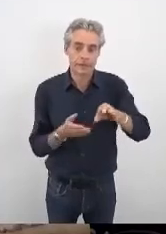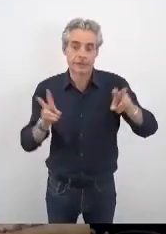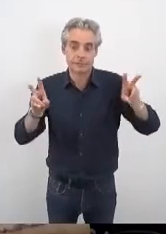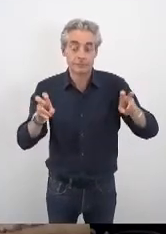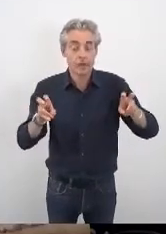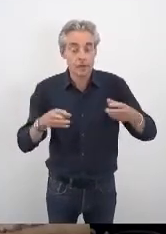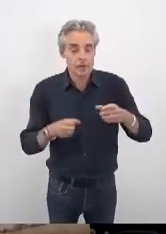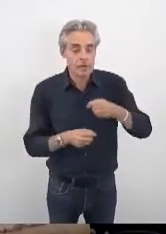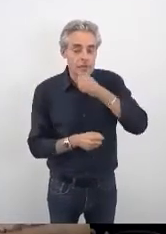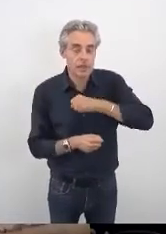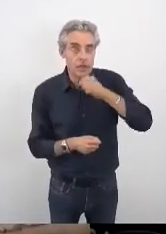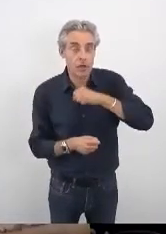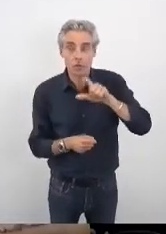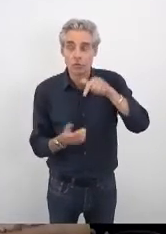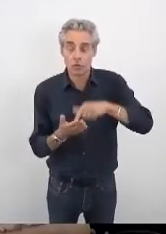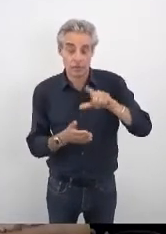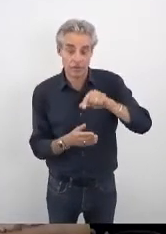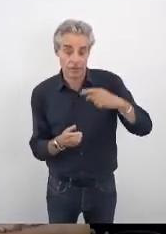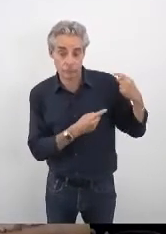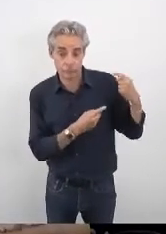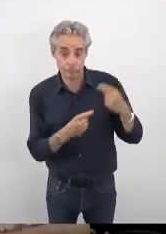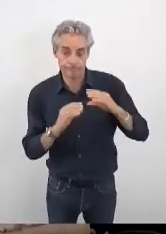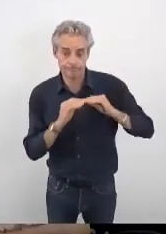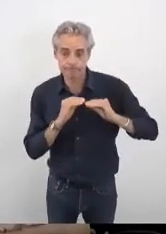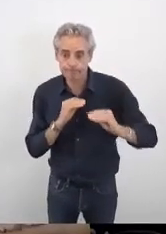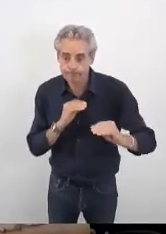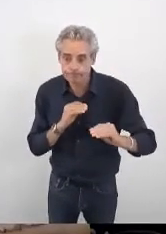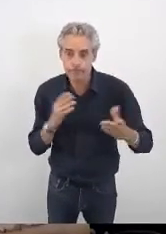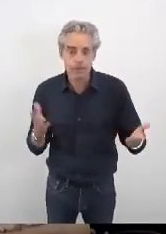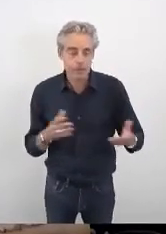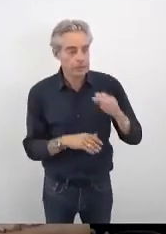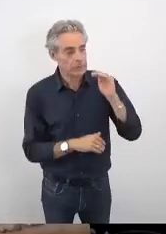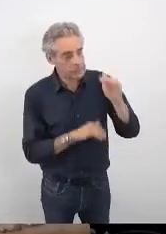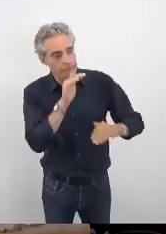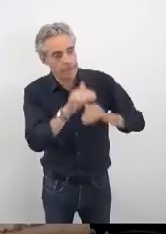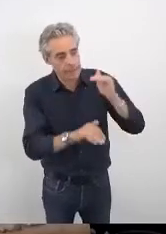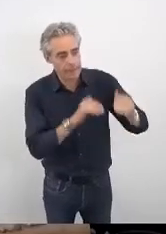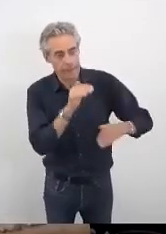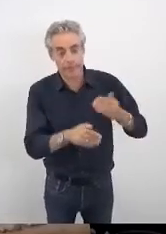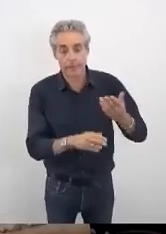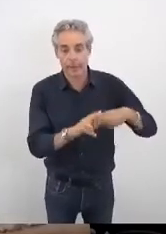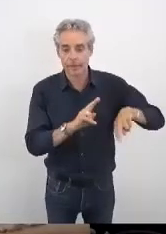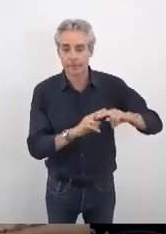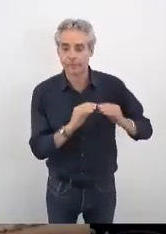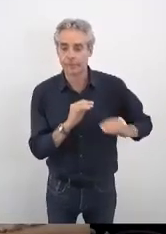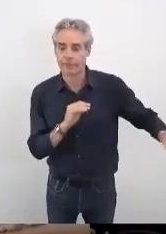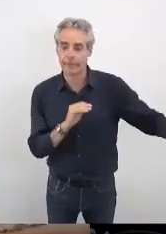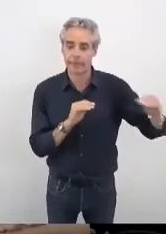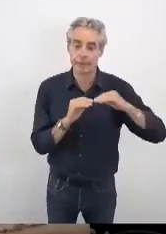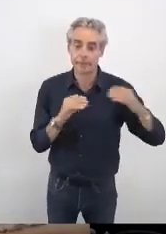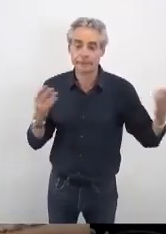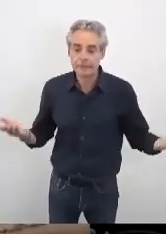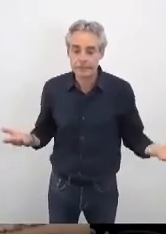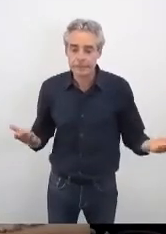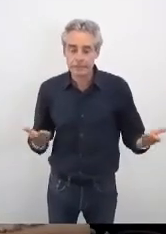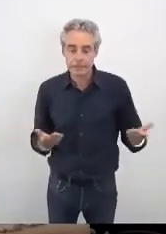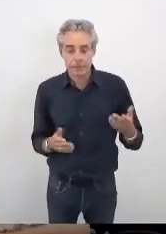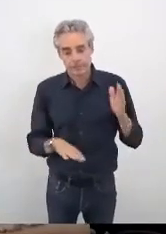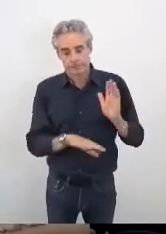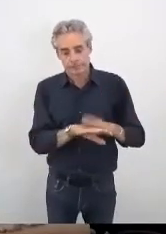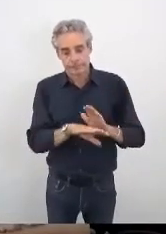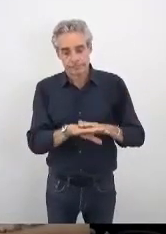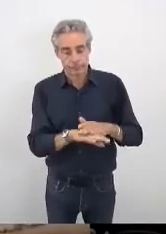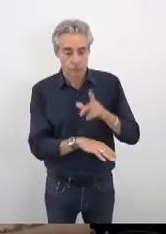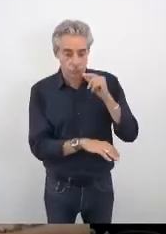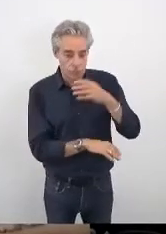puisque depuis 2020, nous n'avons pas eu de feuille de route. J'ai eu l'occasion de le dire à plusieurs reprises. Je vous dis aussi, monsieur le maire,